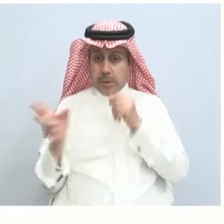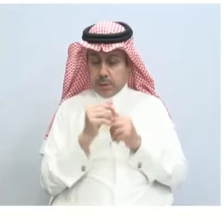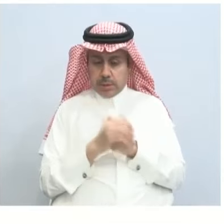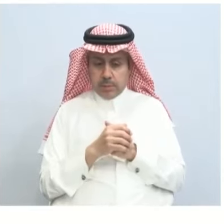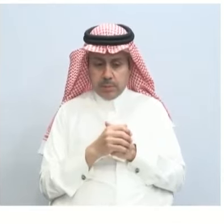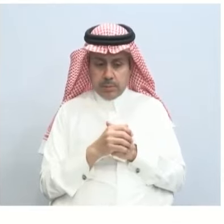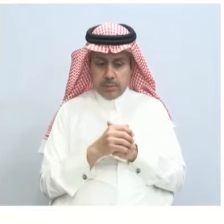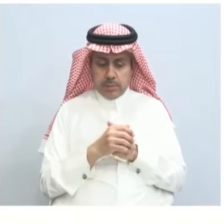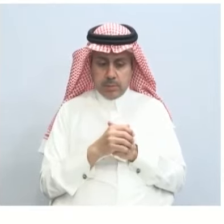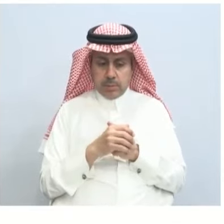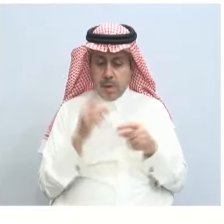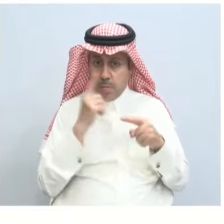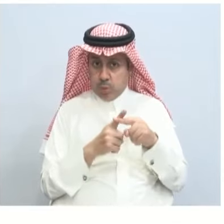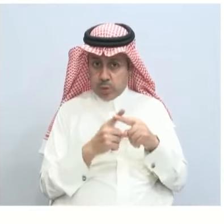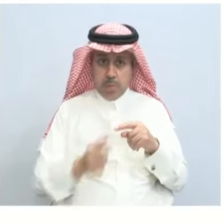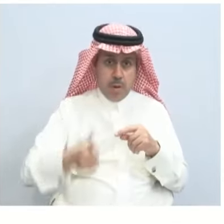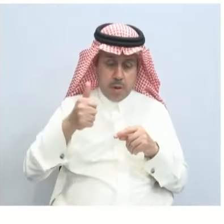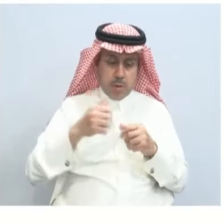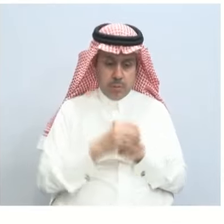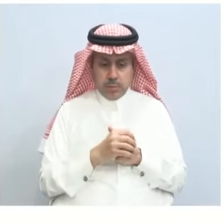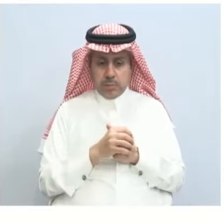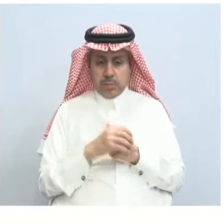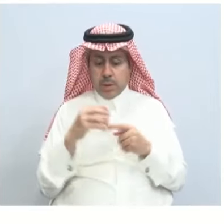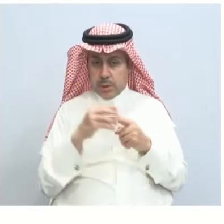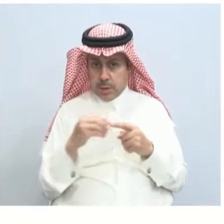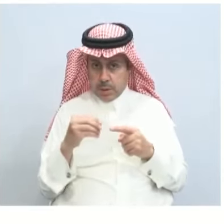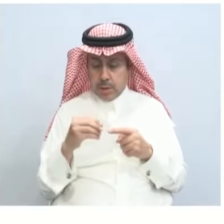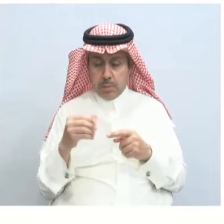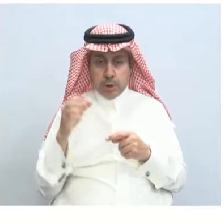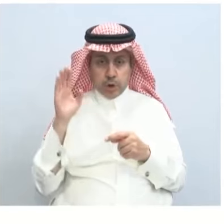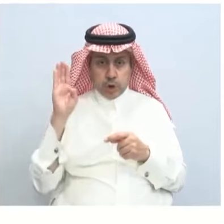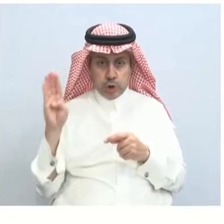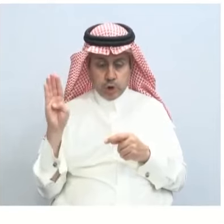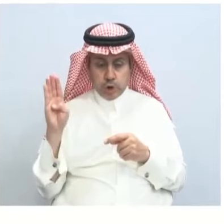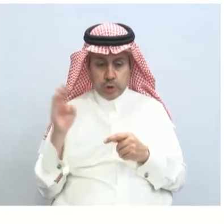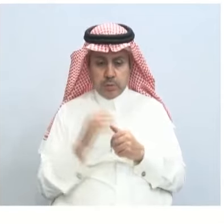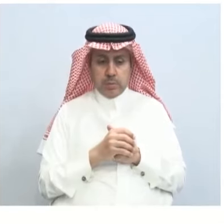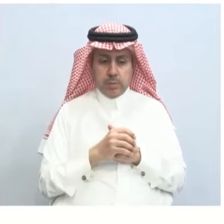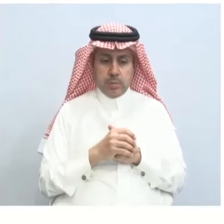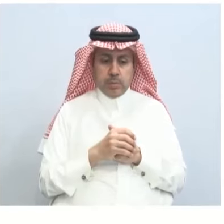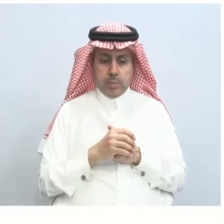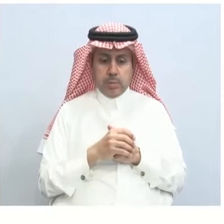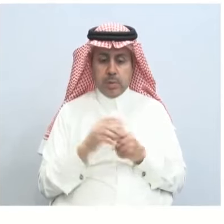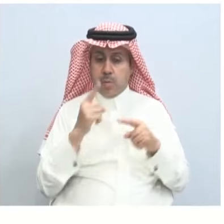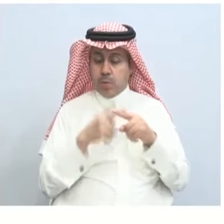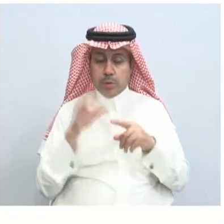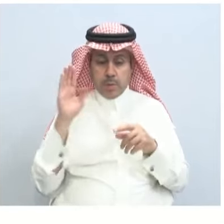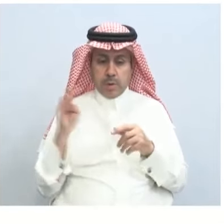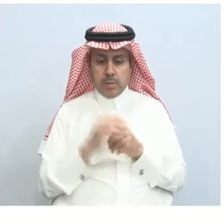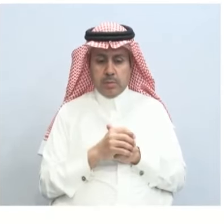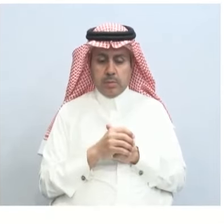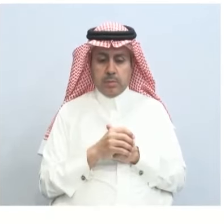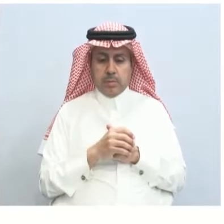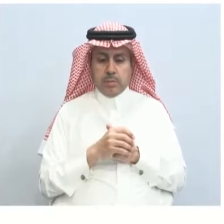عباره عن موجب اي سالب جي موجب ك بهذه الصوره